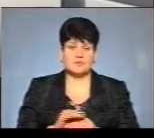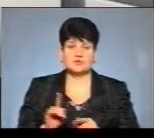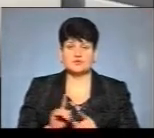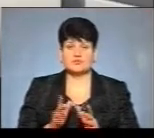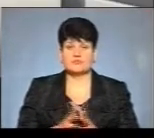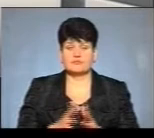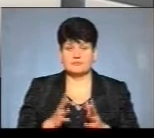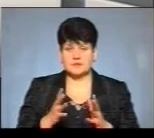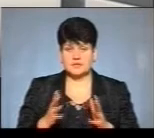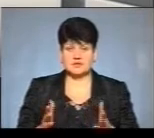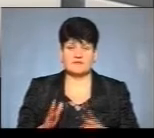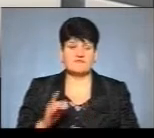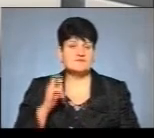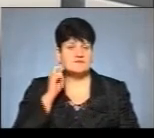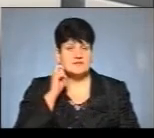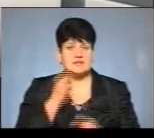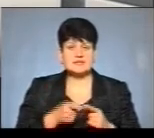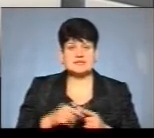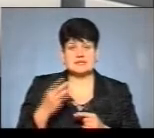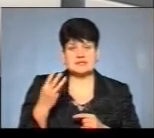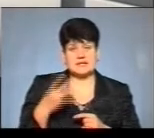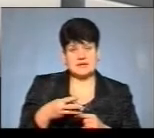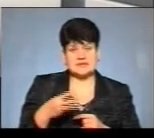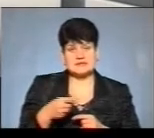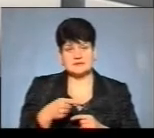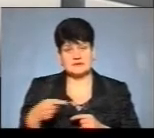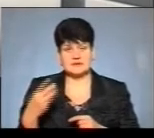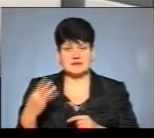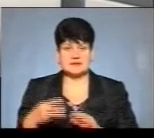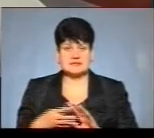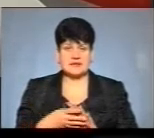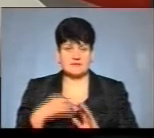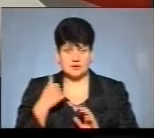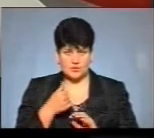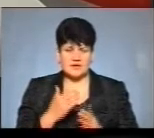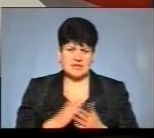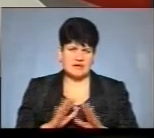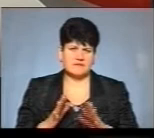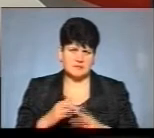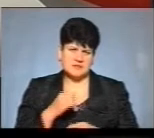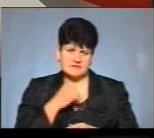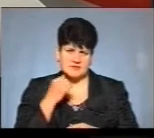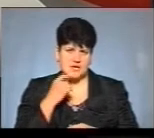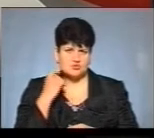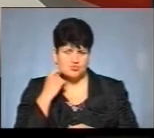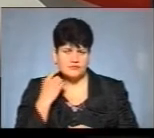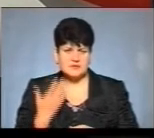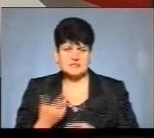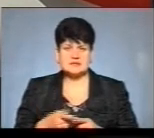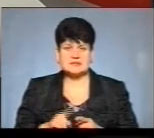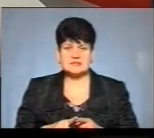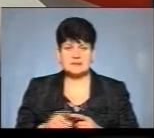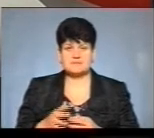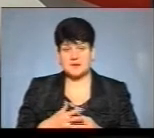більшості вік це є 30-39 років. Є випадки також і в старшому віці, це